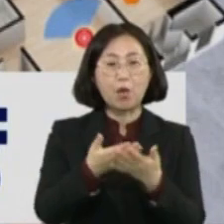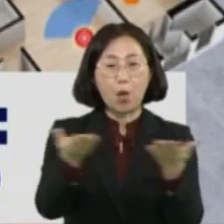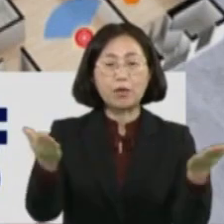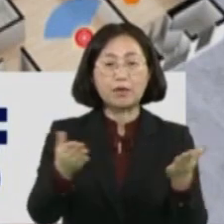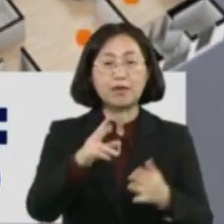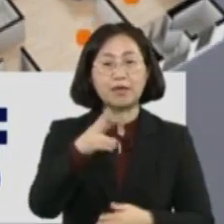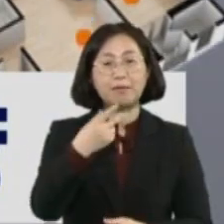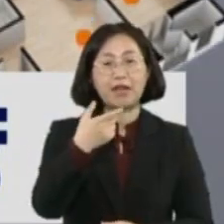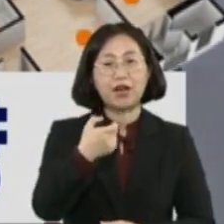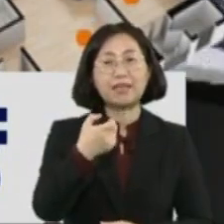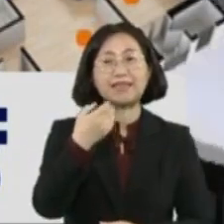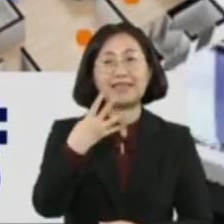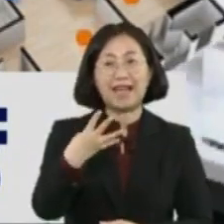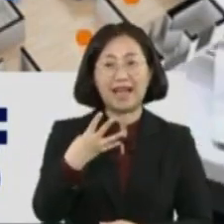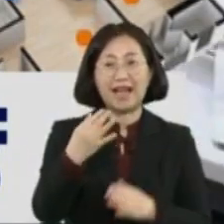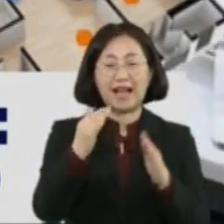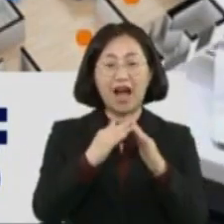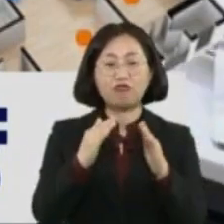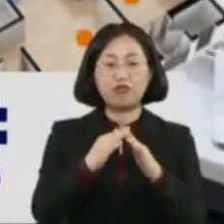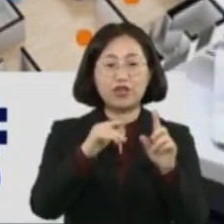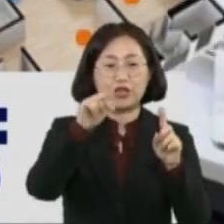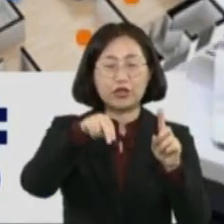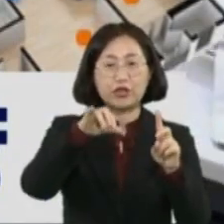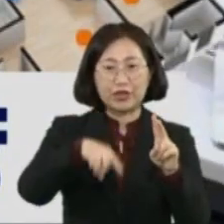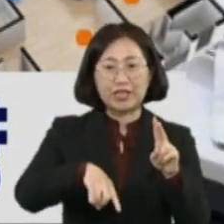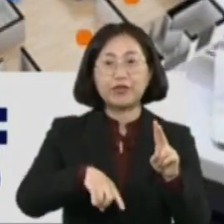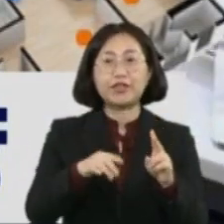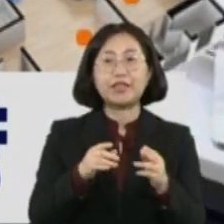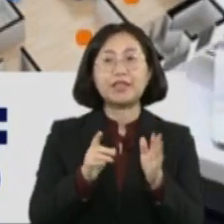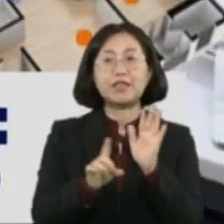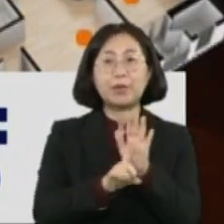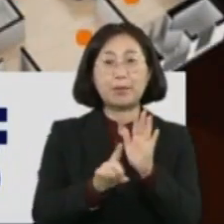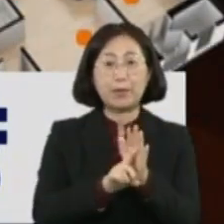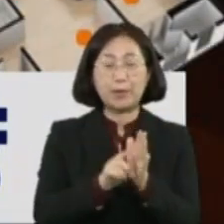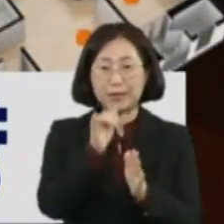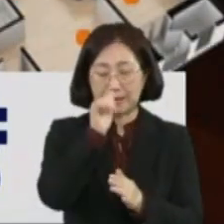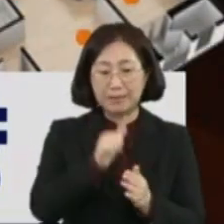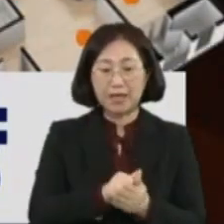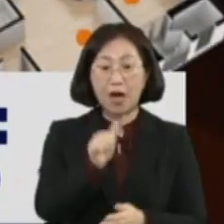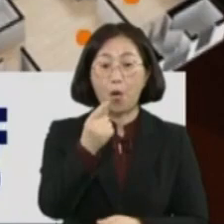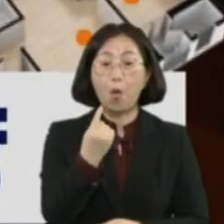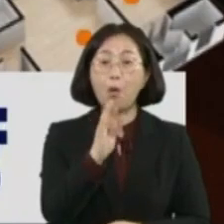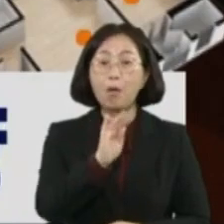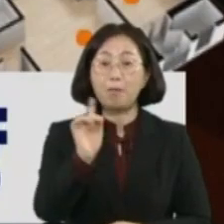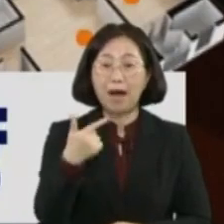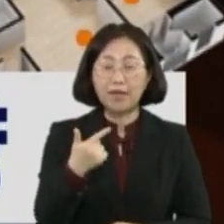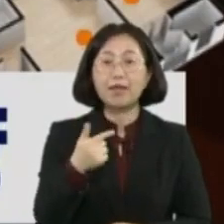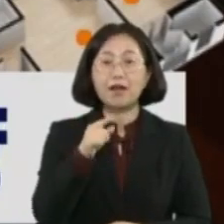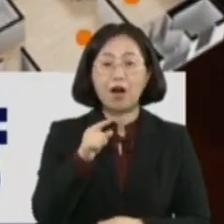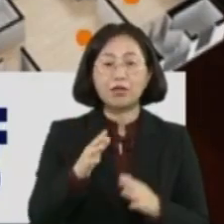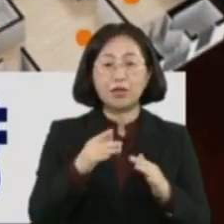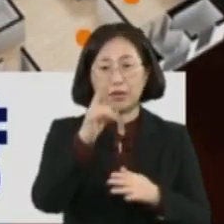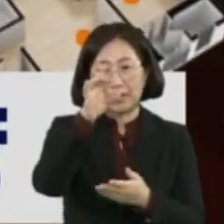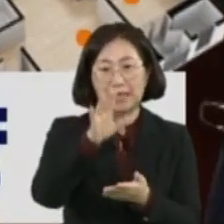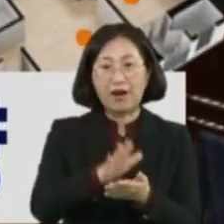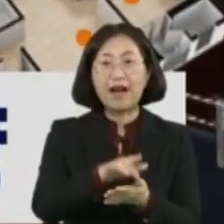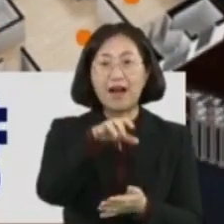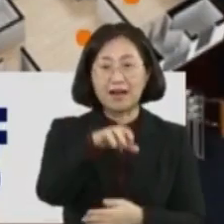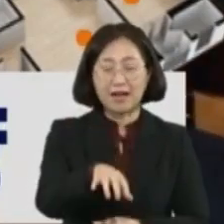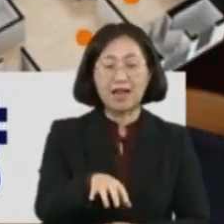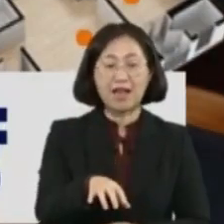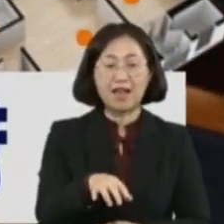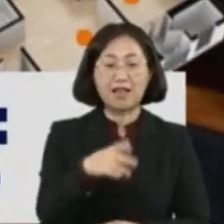일반공급 284가구에 대한 1순위 청약을 진행합니다. 호반건설도 이달 천안시 동남구 삼룡동